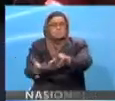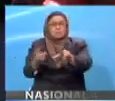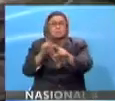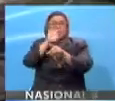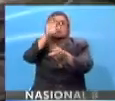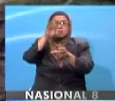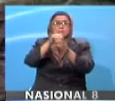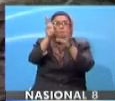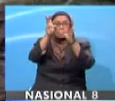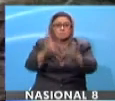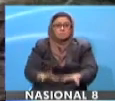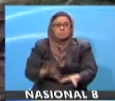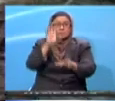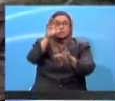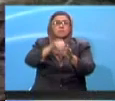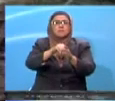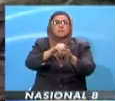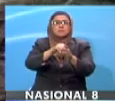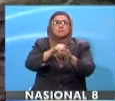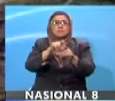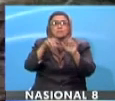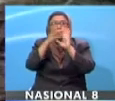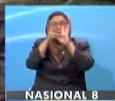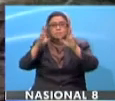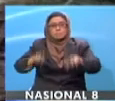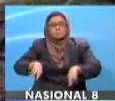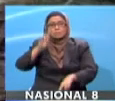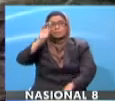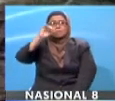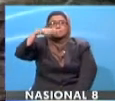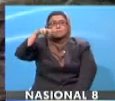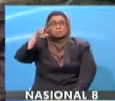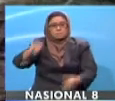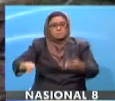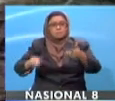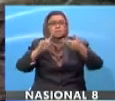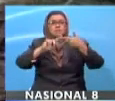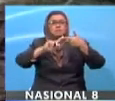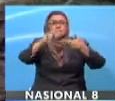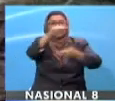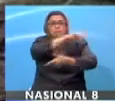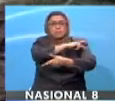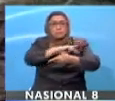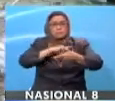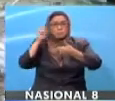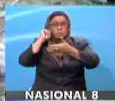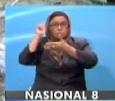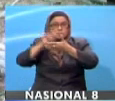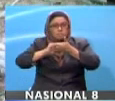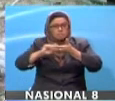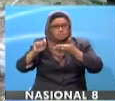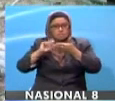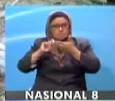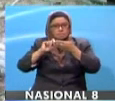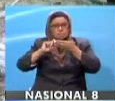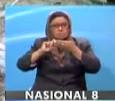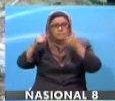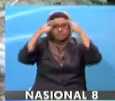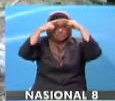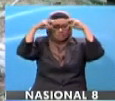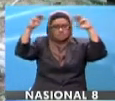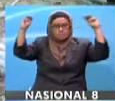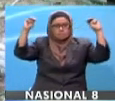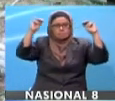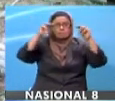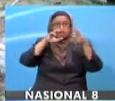Rompin, Tan Sri Dr. Jamaluddin Jarjis. Turut terkorban Ketua Setiausaha Sulit Perdana Menteri Dato' Azlin Alias,